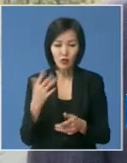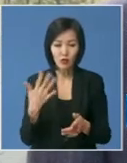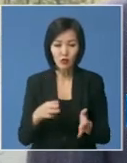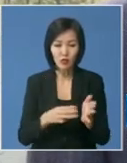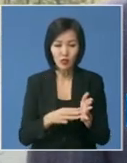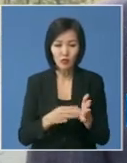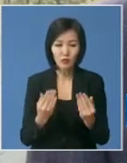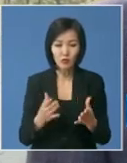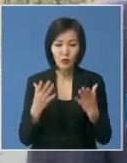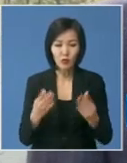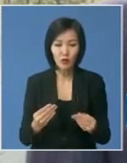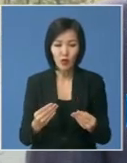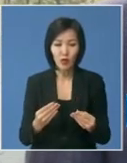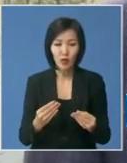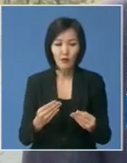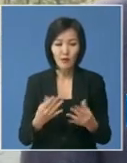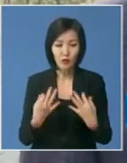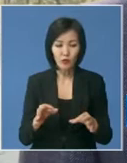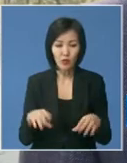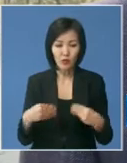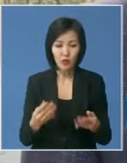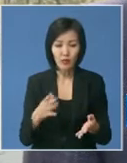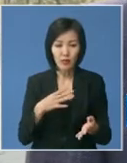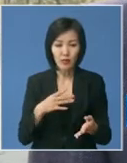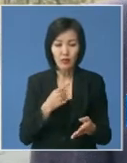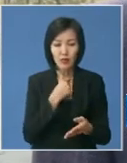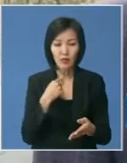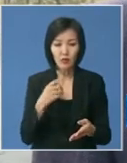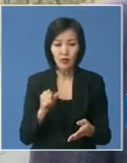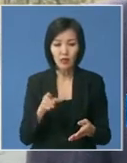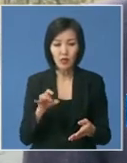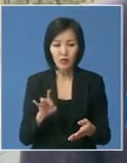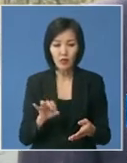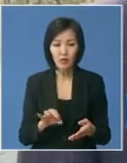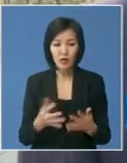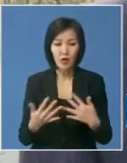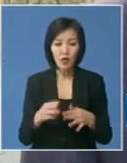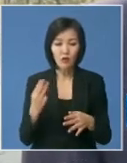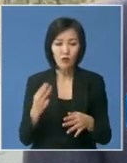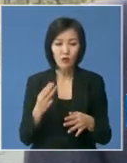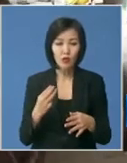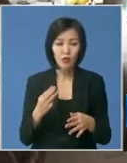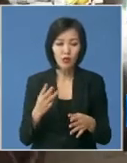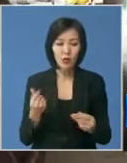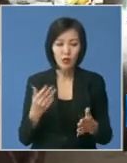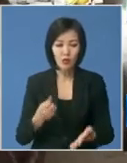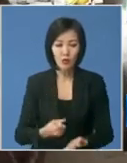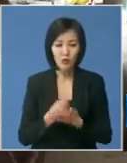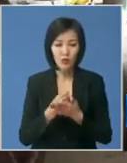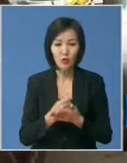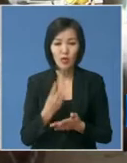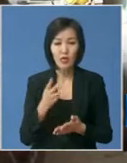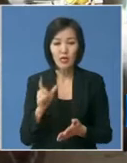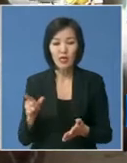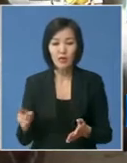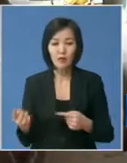адамға бүгінгі таңда жолдама берілді. Талдықорған агро және ауыл шаруашылығын қаржылай қолдау қоры арқылы. Тағы да екі адам